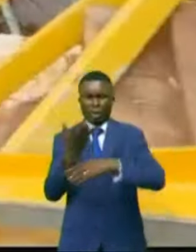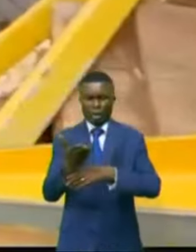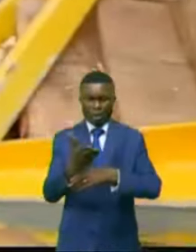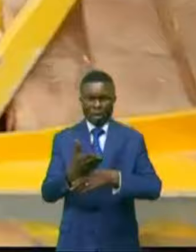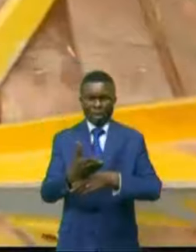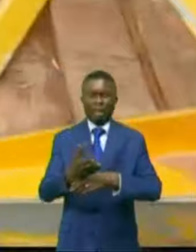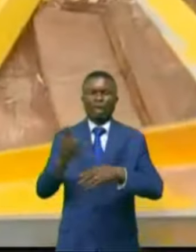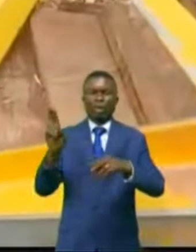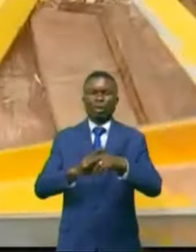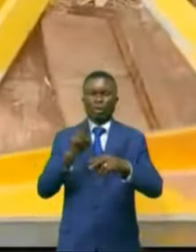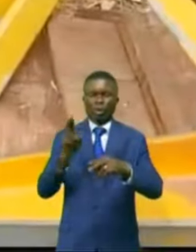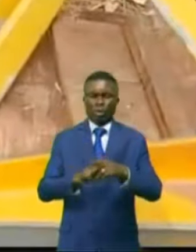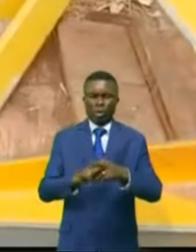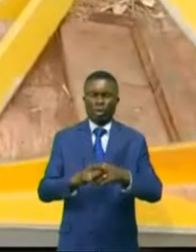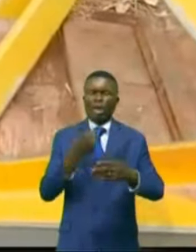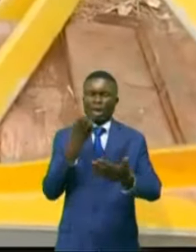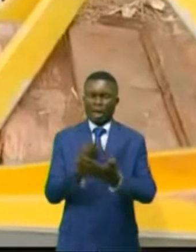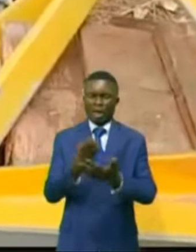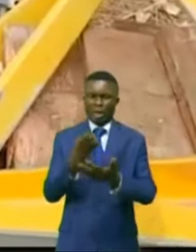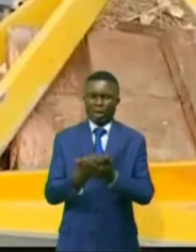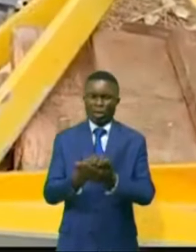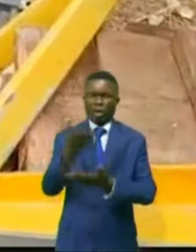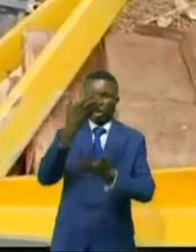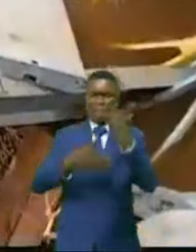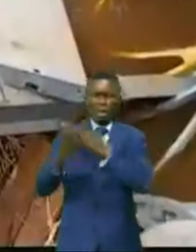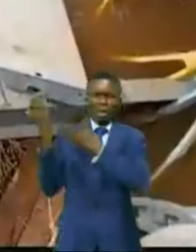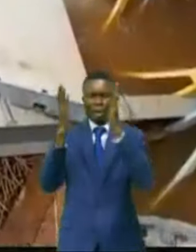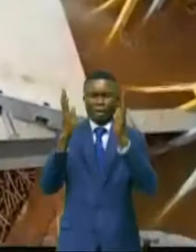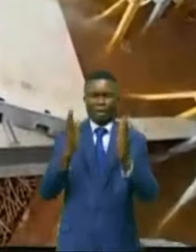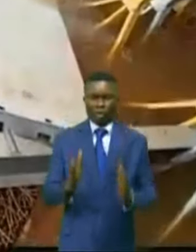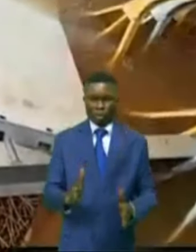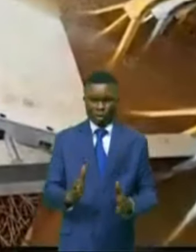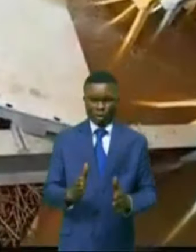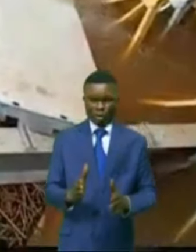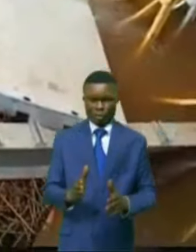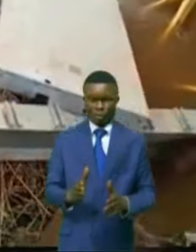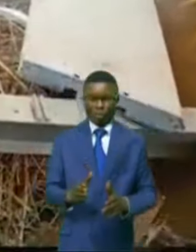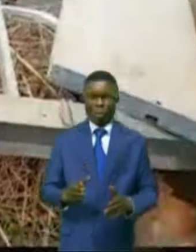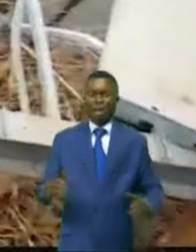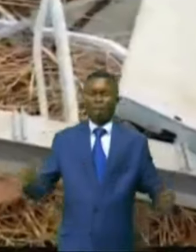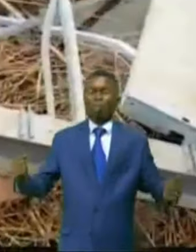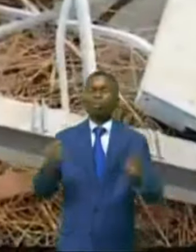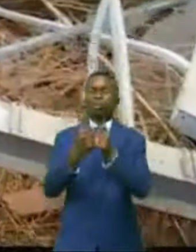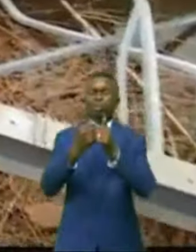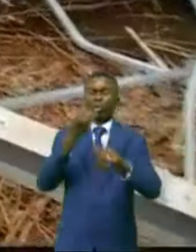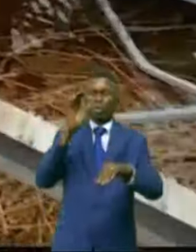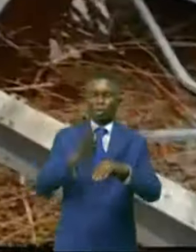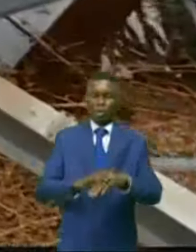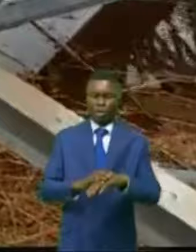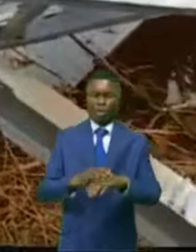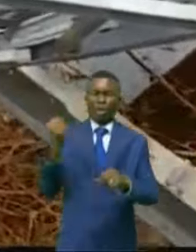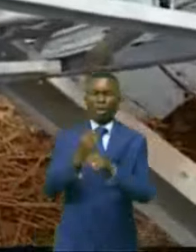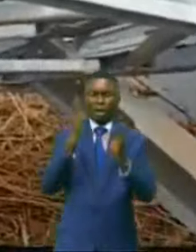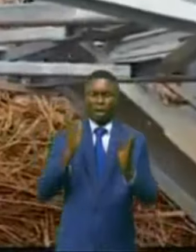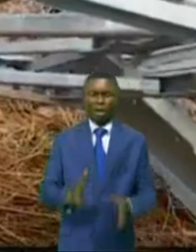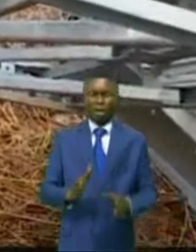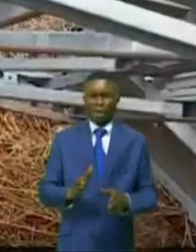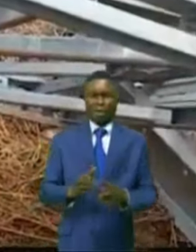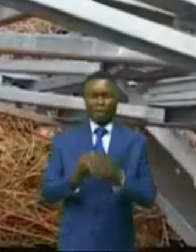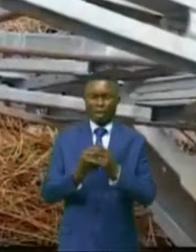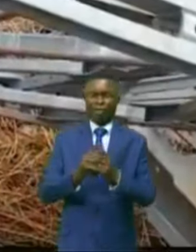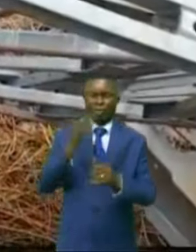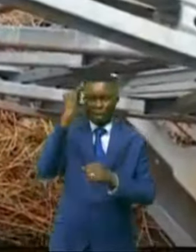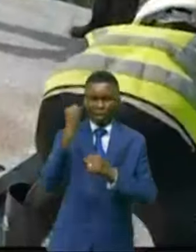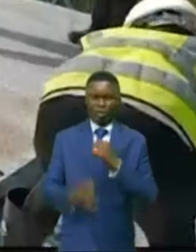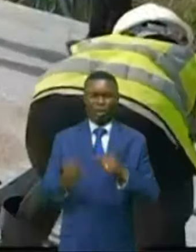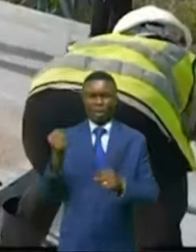usage un outil économique dans les échanges commerciaux. Un incident qui arrive pendant que les ouvriers finalisent les travaux